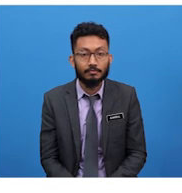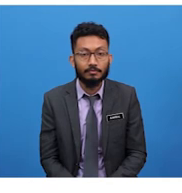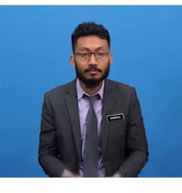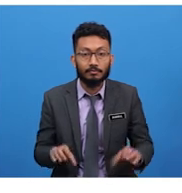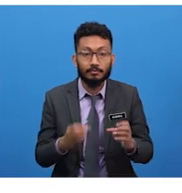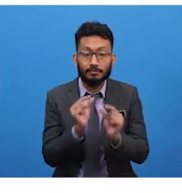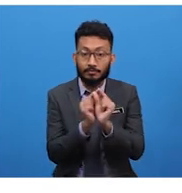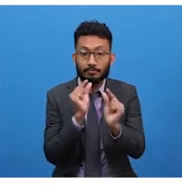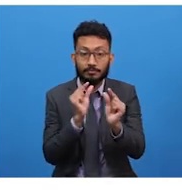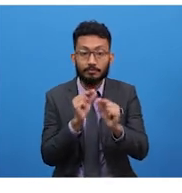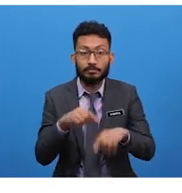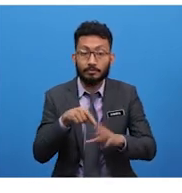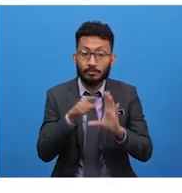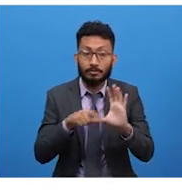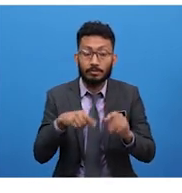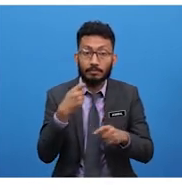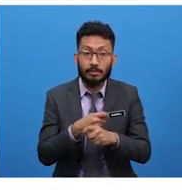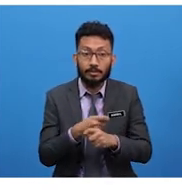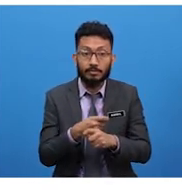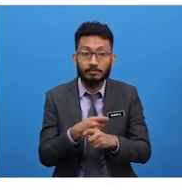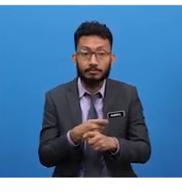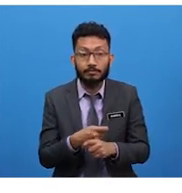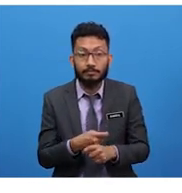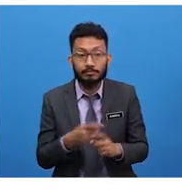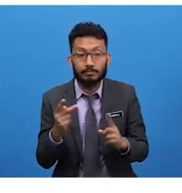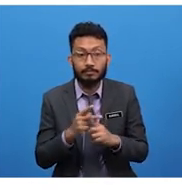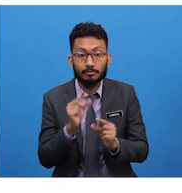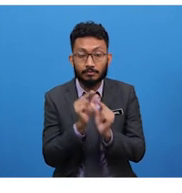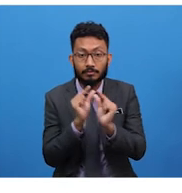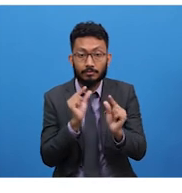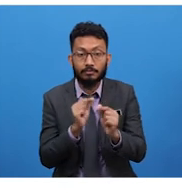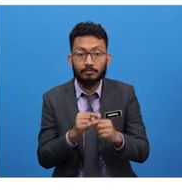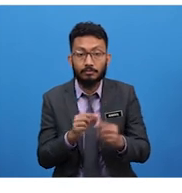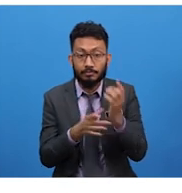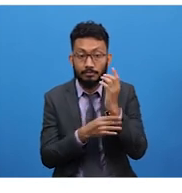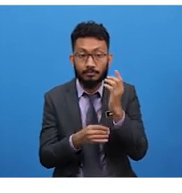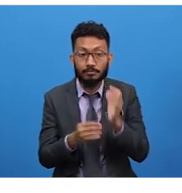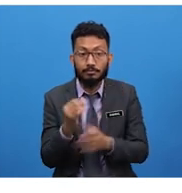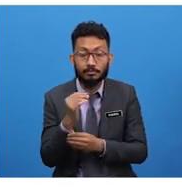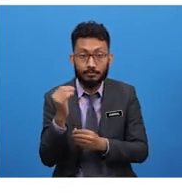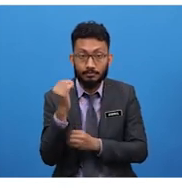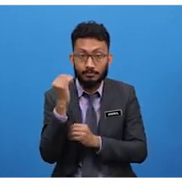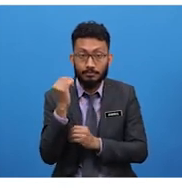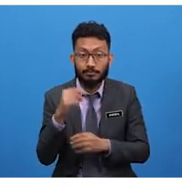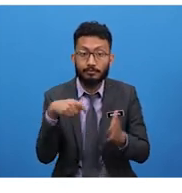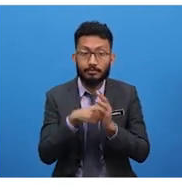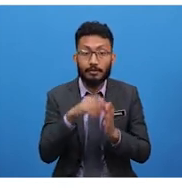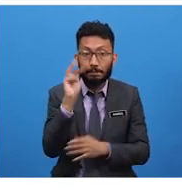Buat garis bersudut tepat dari titik M ke garis kelipit dan tandakan sebagai titik N.